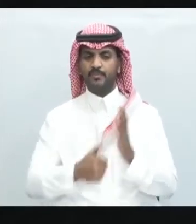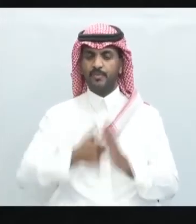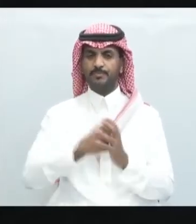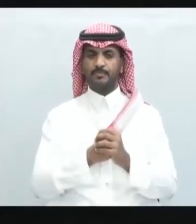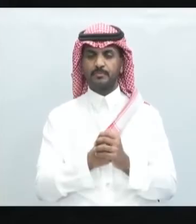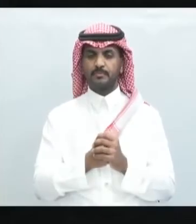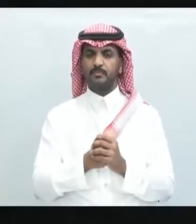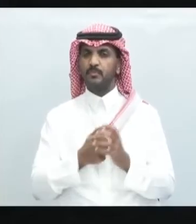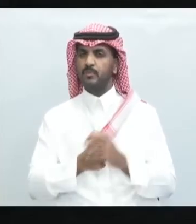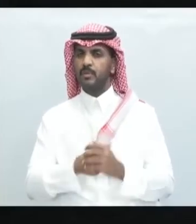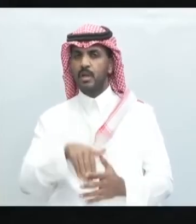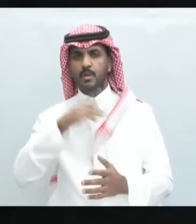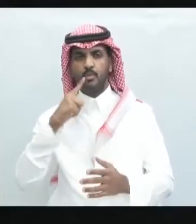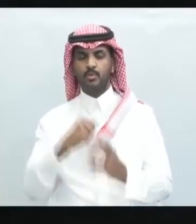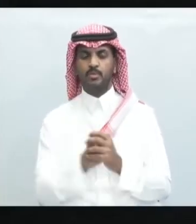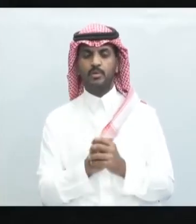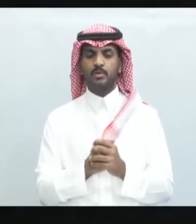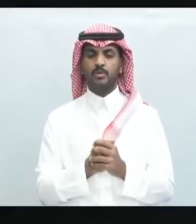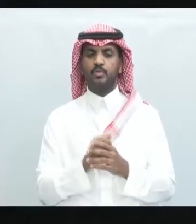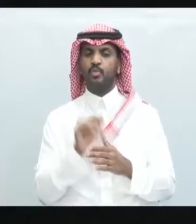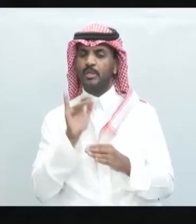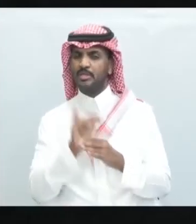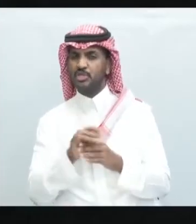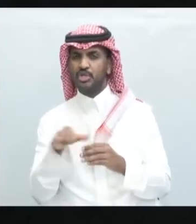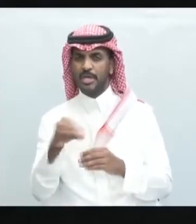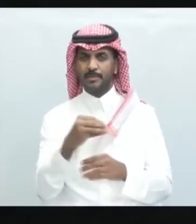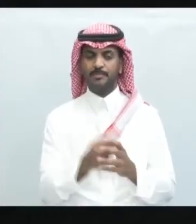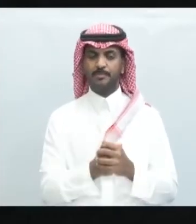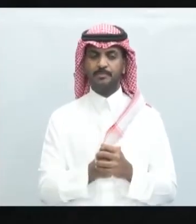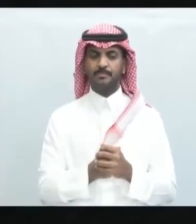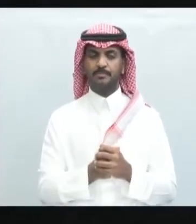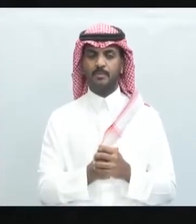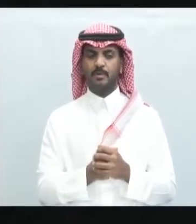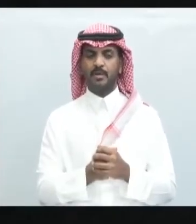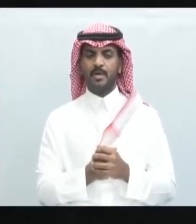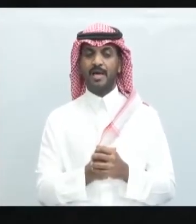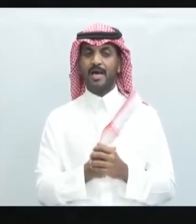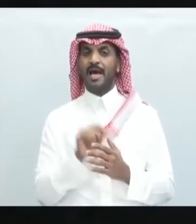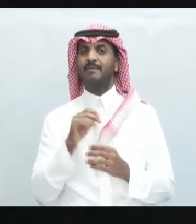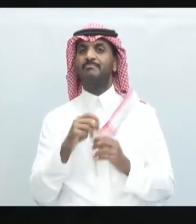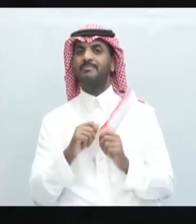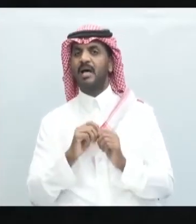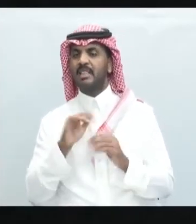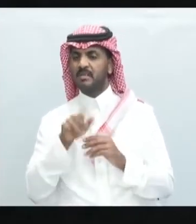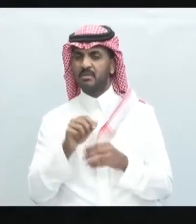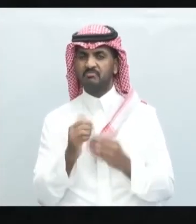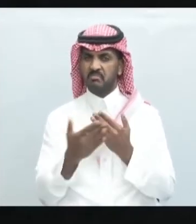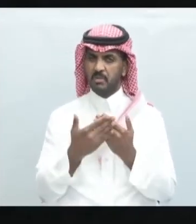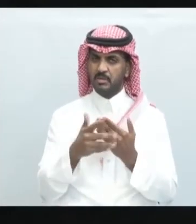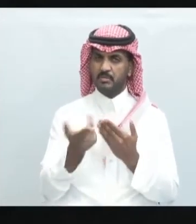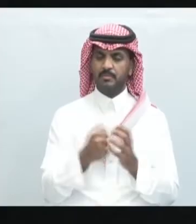الوالدين فيه ان تؤدي شيئا مما بذلاه تجاهك في تربيتك